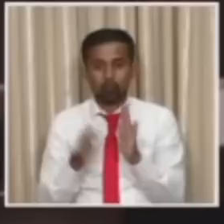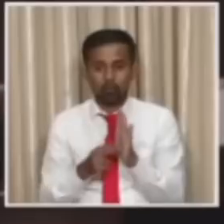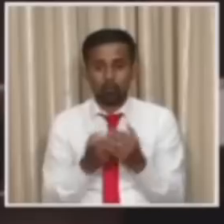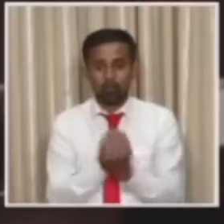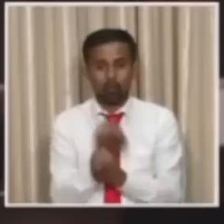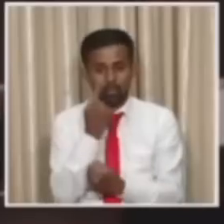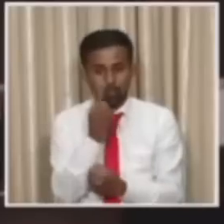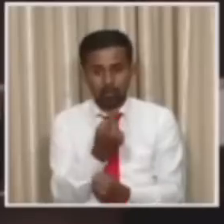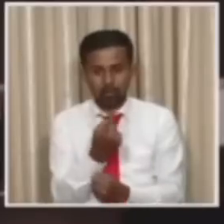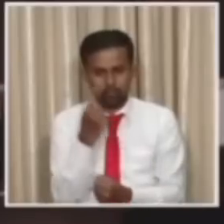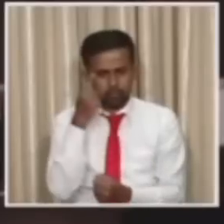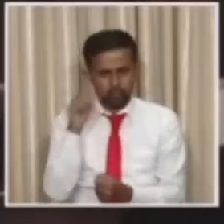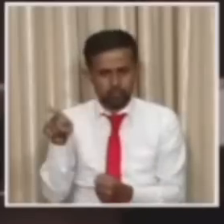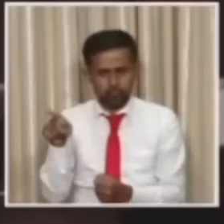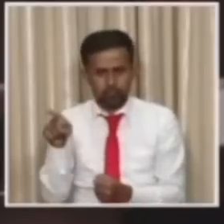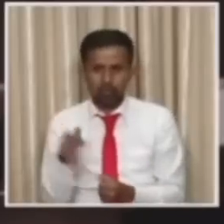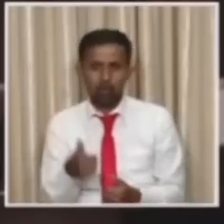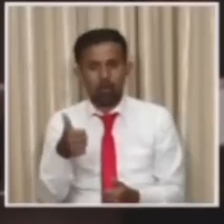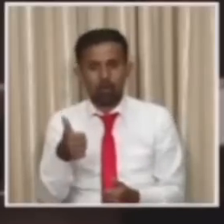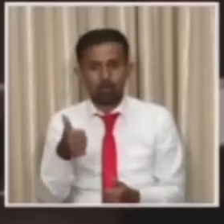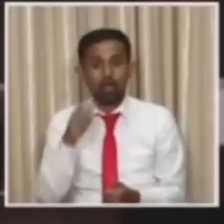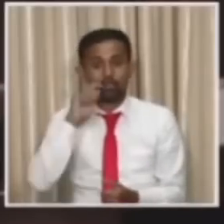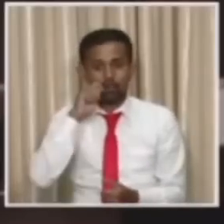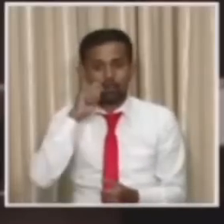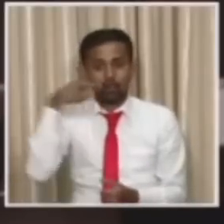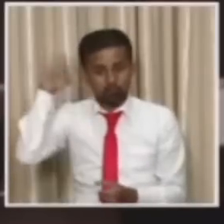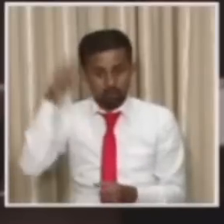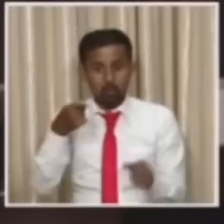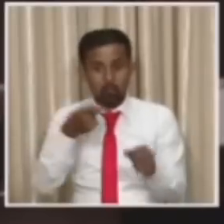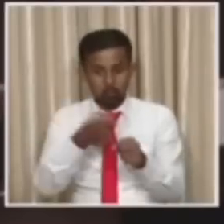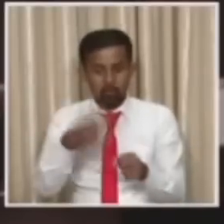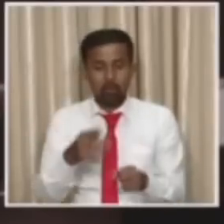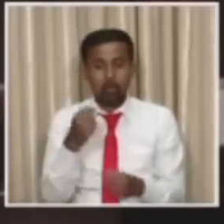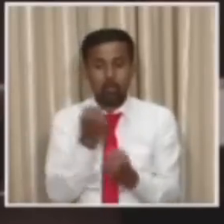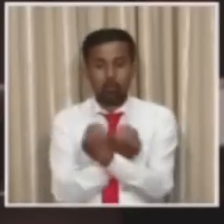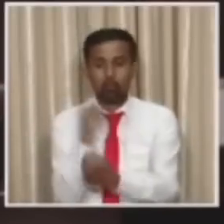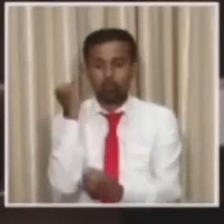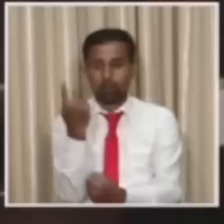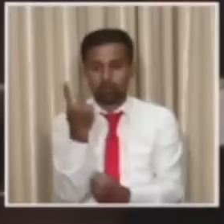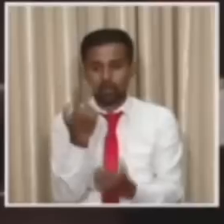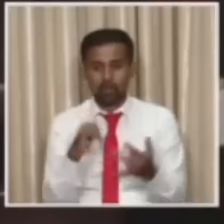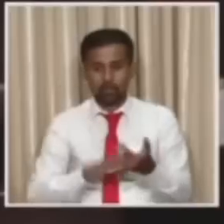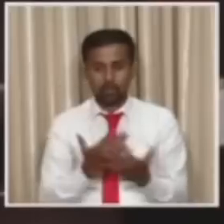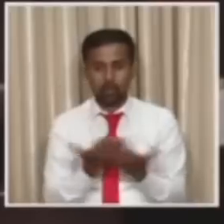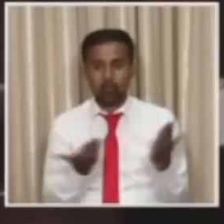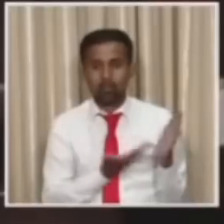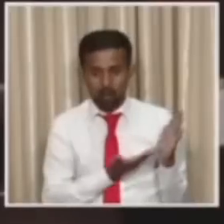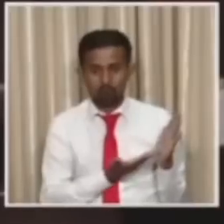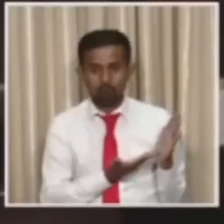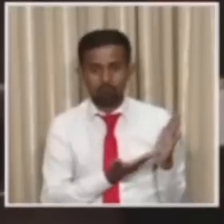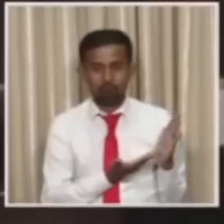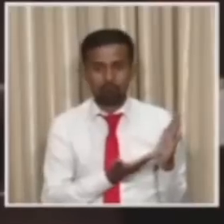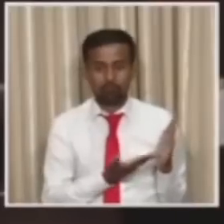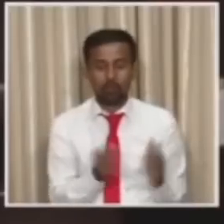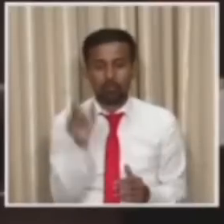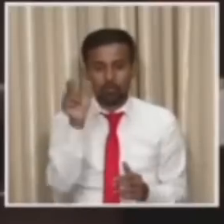දැක්කම එයාට සැකයක් ඇති වෙනක සාධාරණයි. මොකද එයාගේ පියාව වෙඩි තියලා මරලා තියෙන්නේ පොලිසිය නිලධාරි දෙන්නෙක් කියලා මේ සන්ඩේ දින පත්‍රයේ කියනවා. ඒ